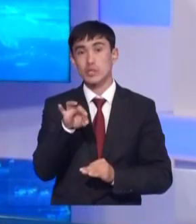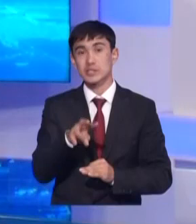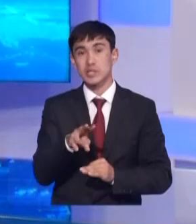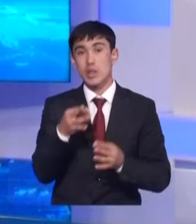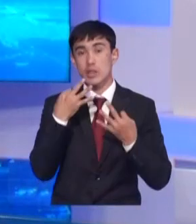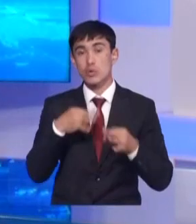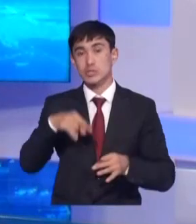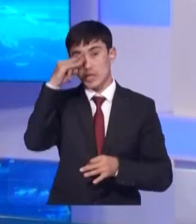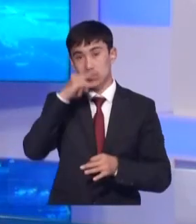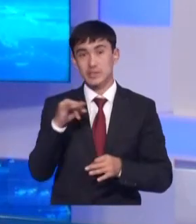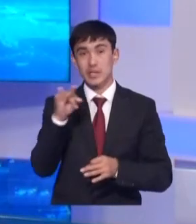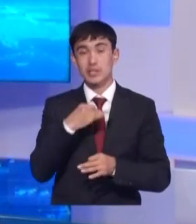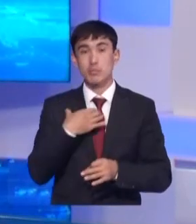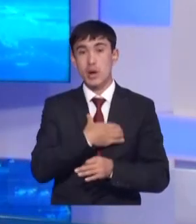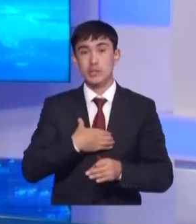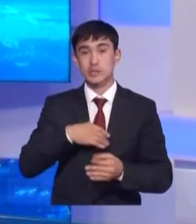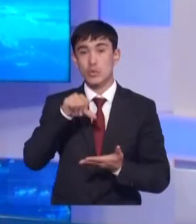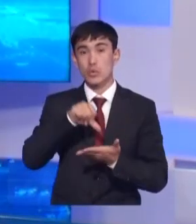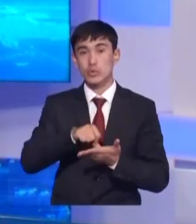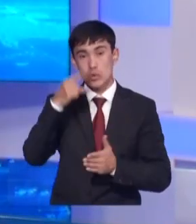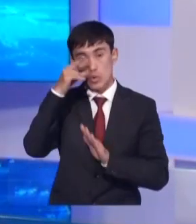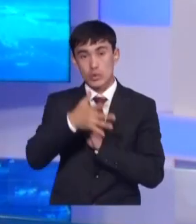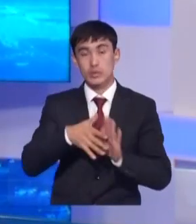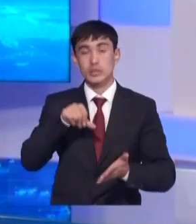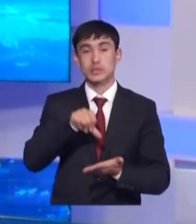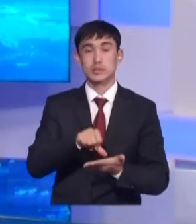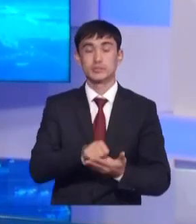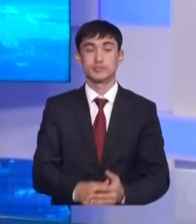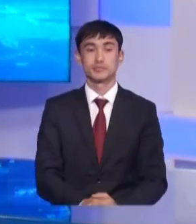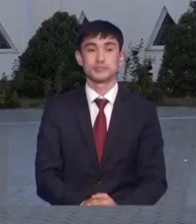тәуелсіз Қазақстан тарихындағы маңызды оқиғаның мәнін ұғып даусын берді.